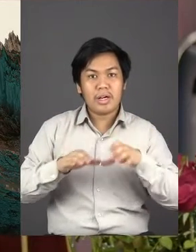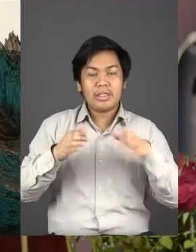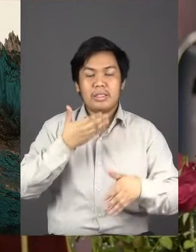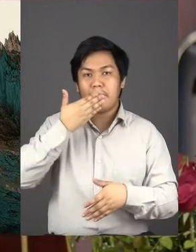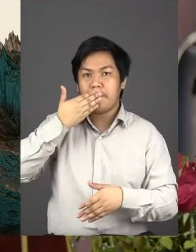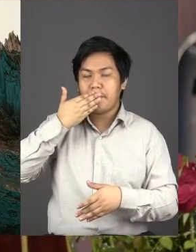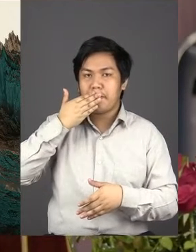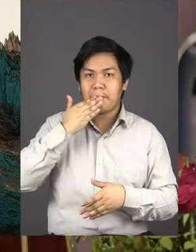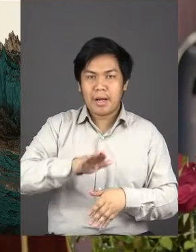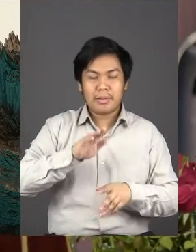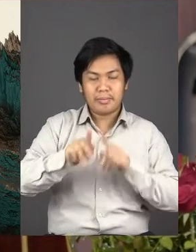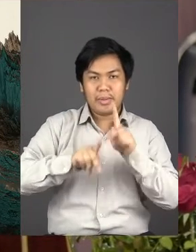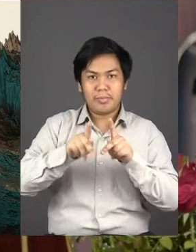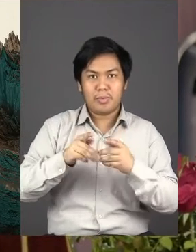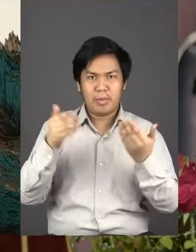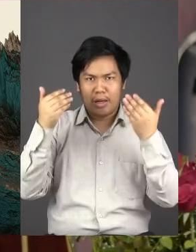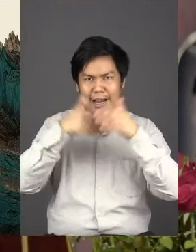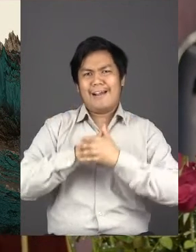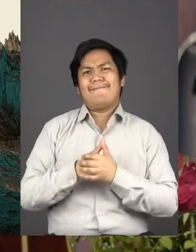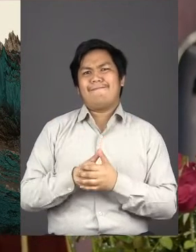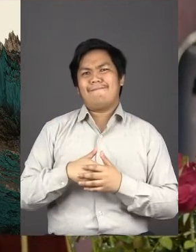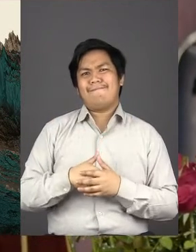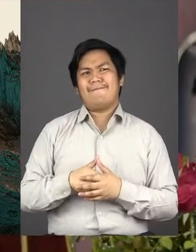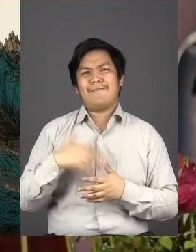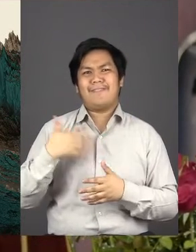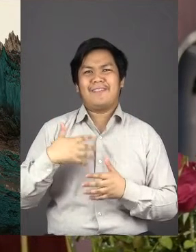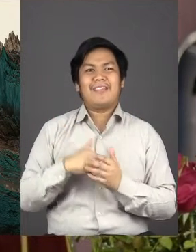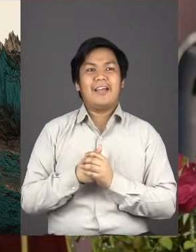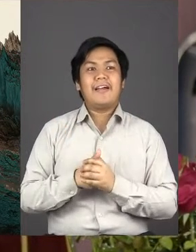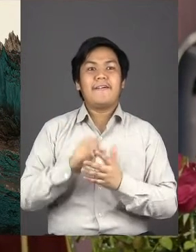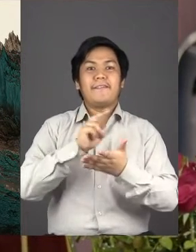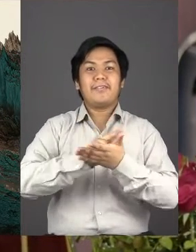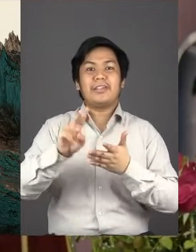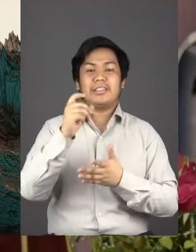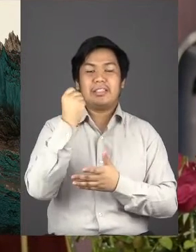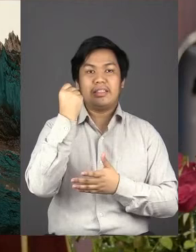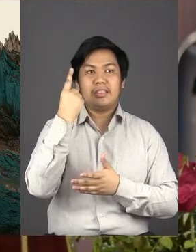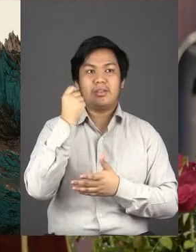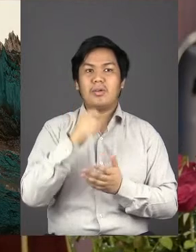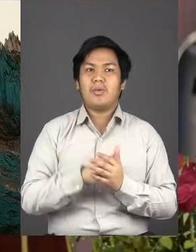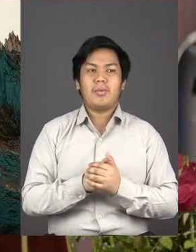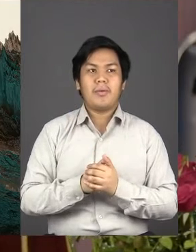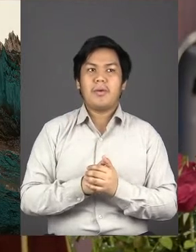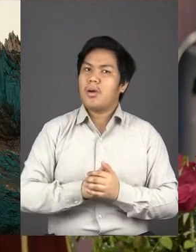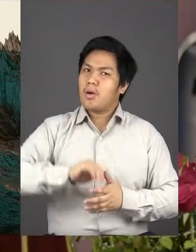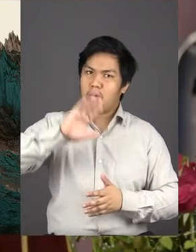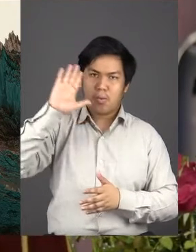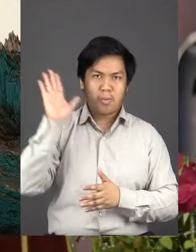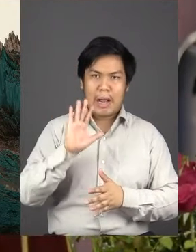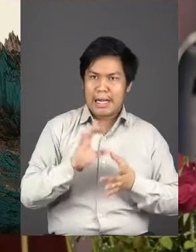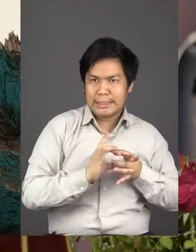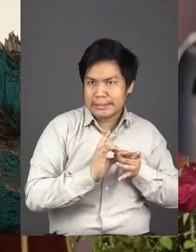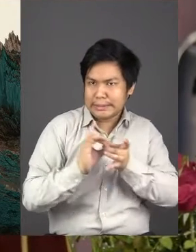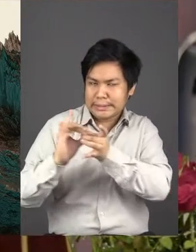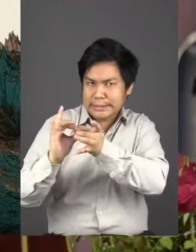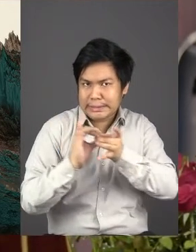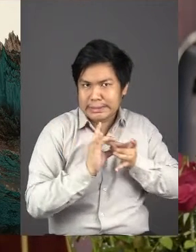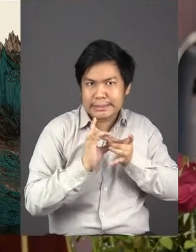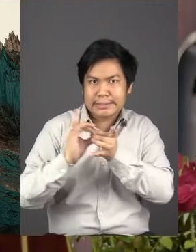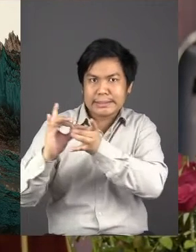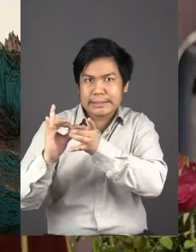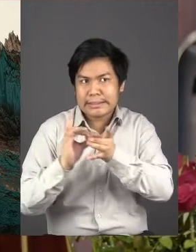ng kadiliman. Ito ang mabigat. Sabi niya sa verse 11, take no part in